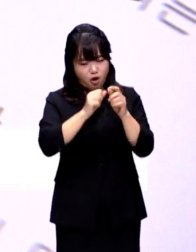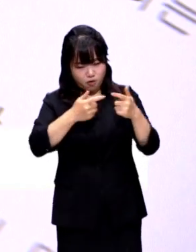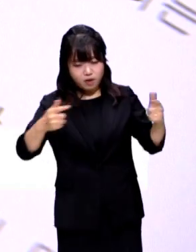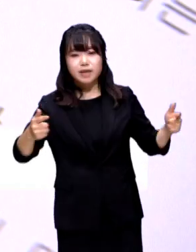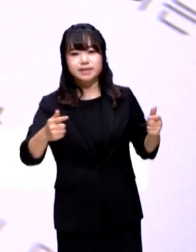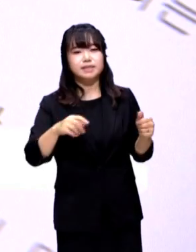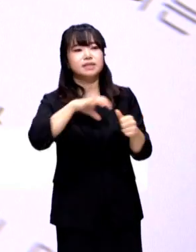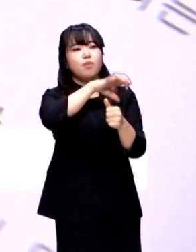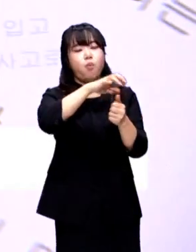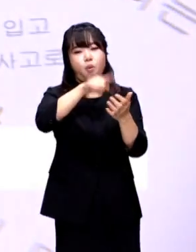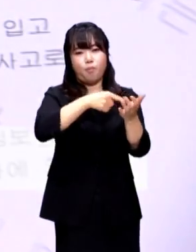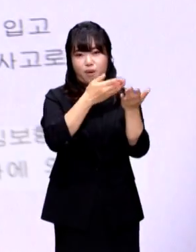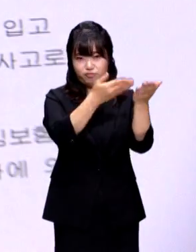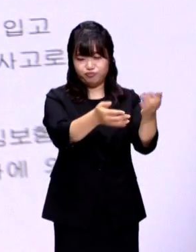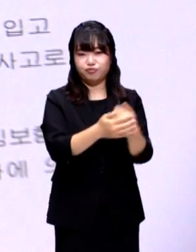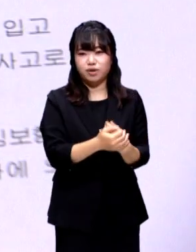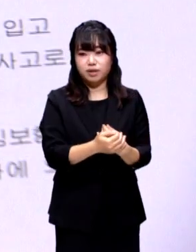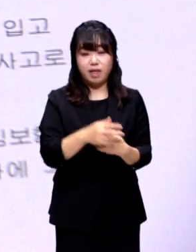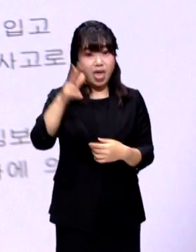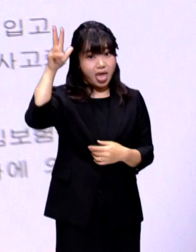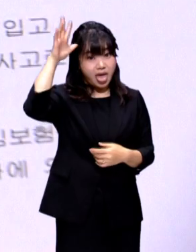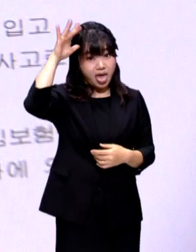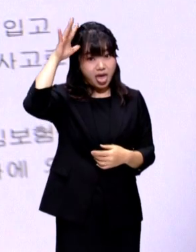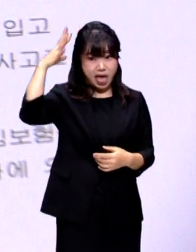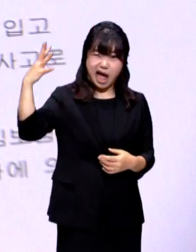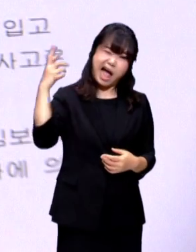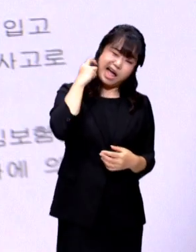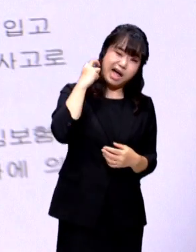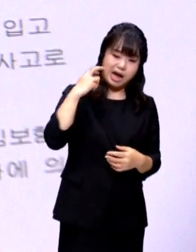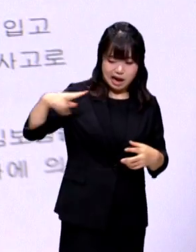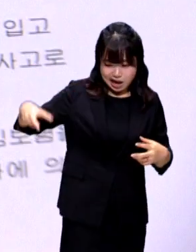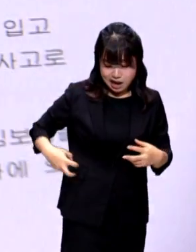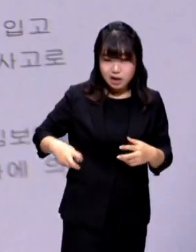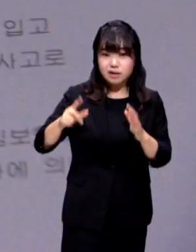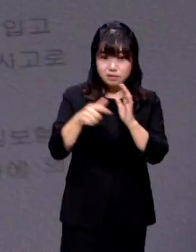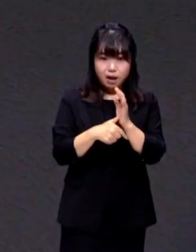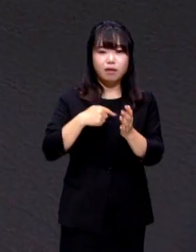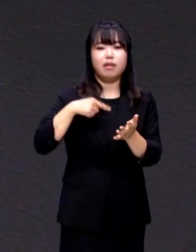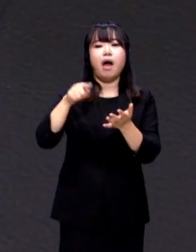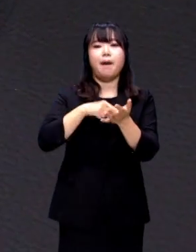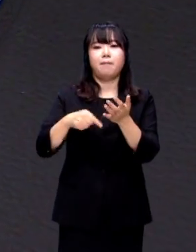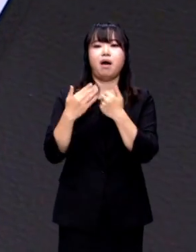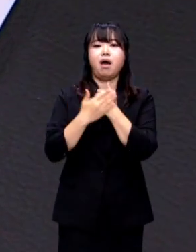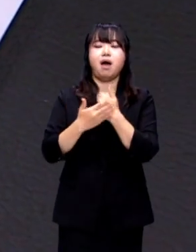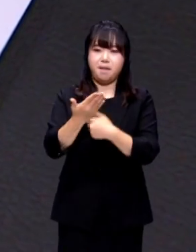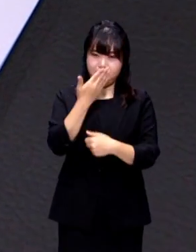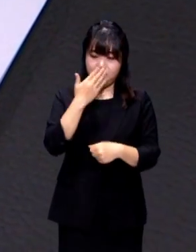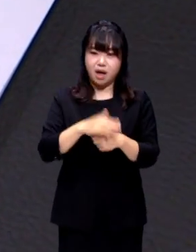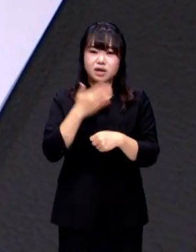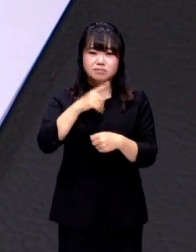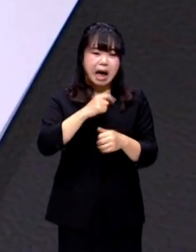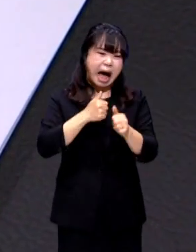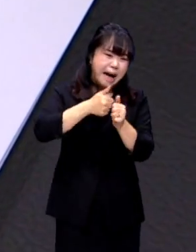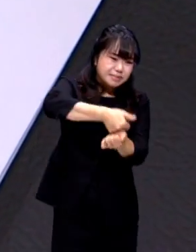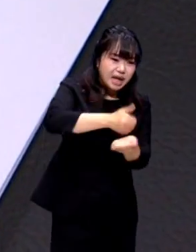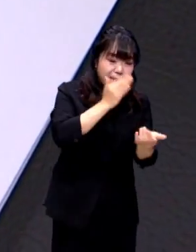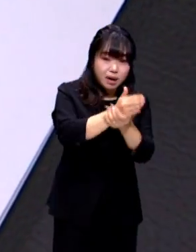다양합니다. 개물림 사고도 보험 혜택을 받을 수 있습니다. 하지만 압사 사고는 빠져